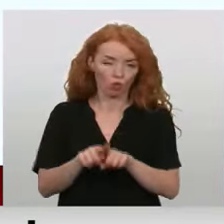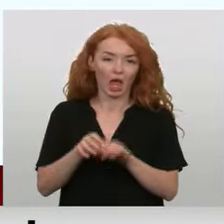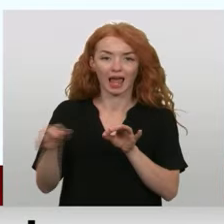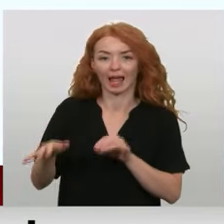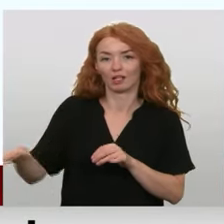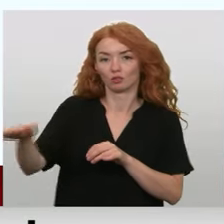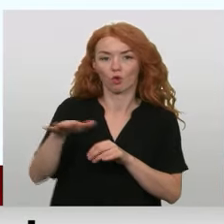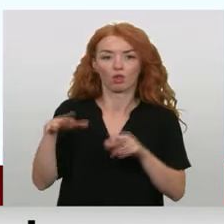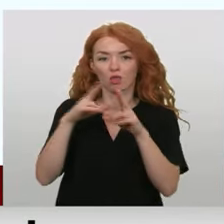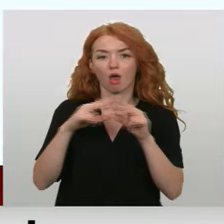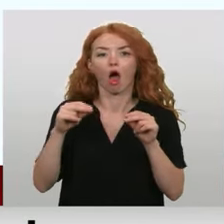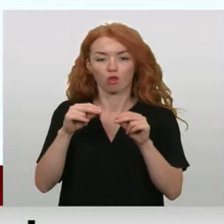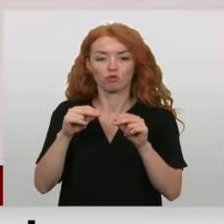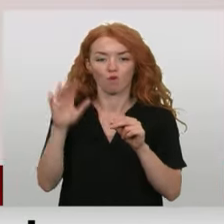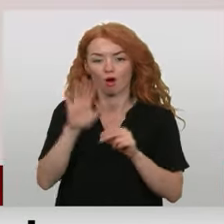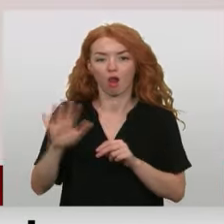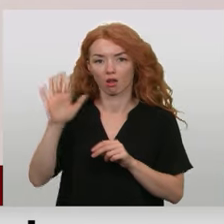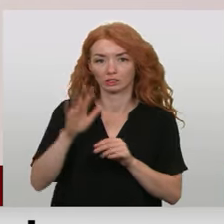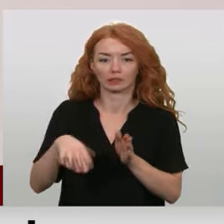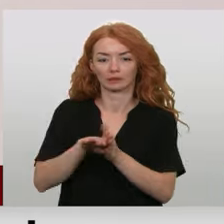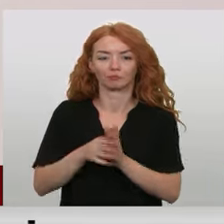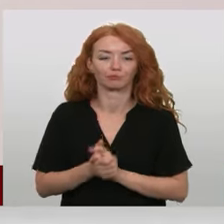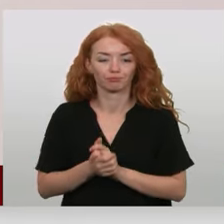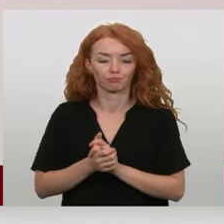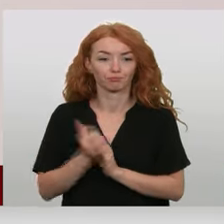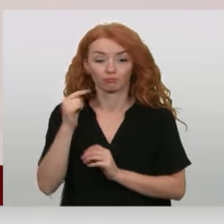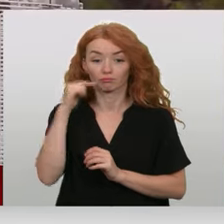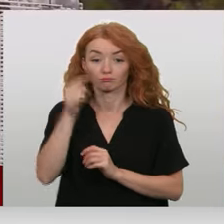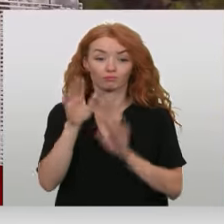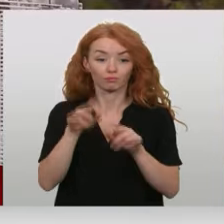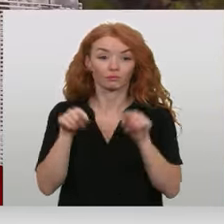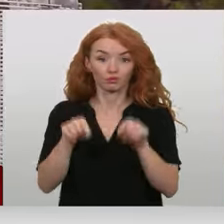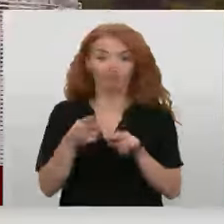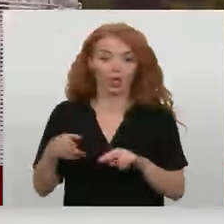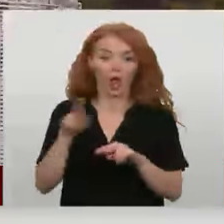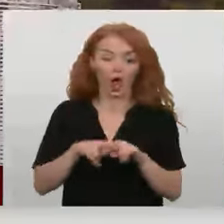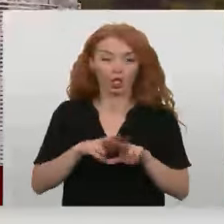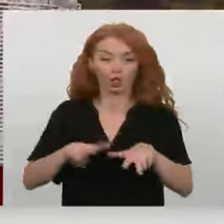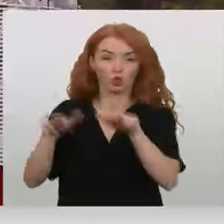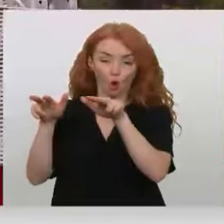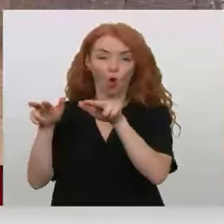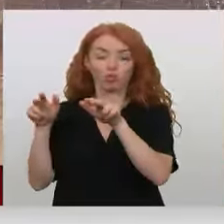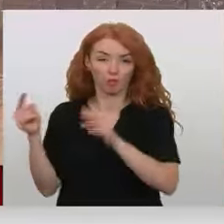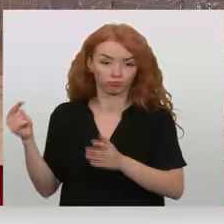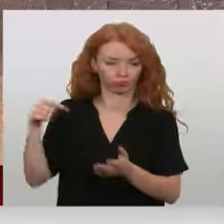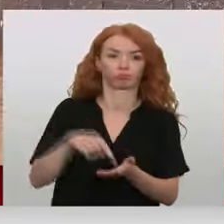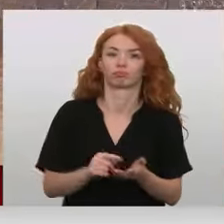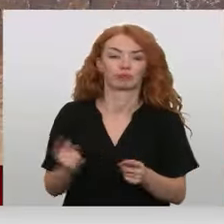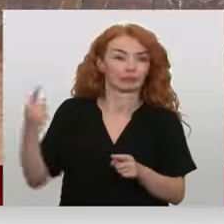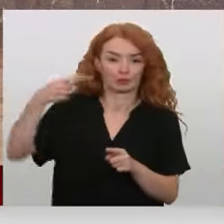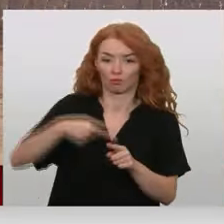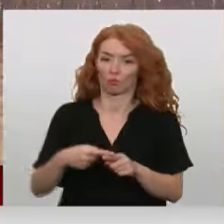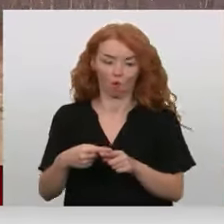reģiona NATO valstis. Par šādu drona nopietnu incidentu mēs runājām pirmo